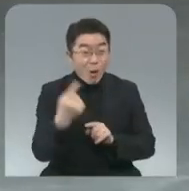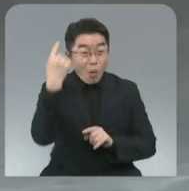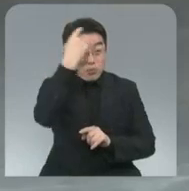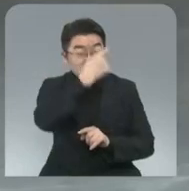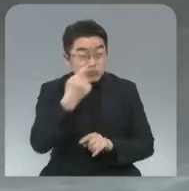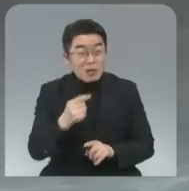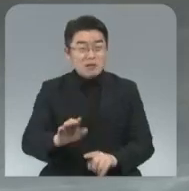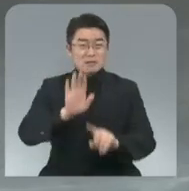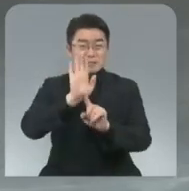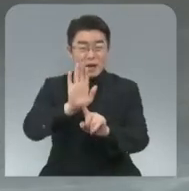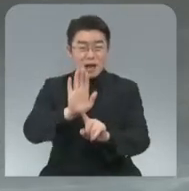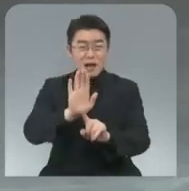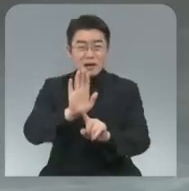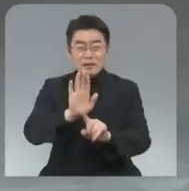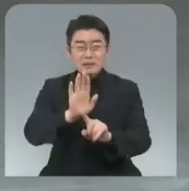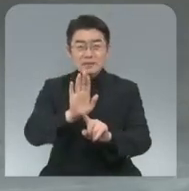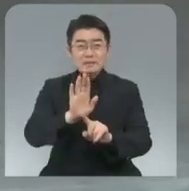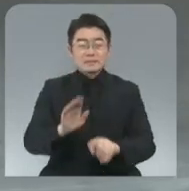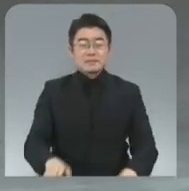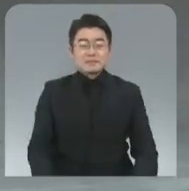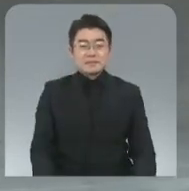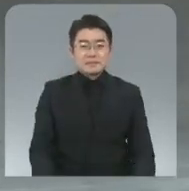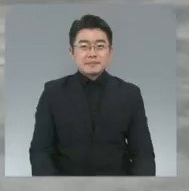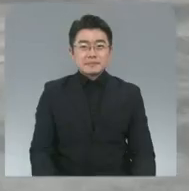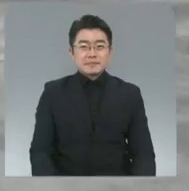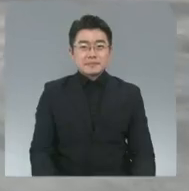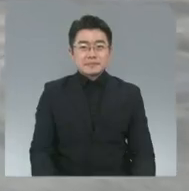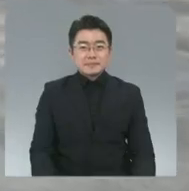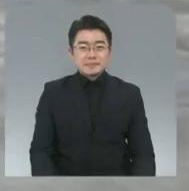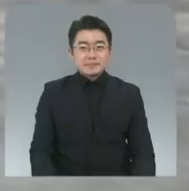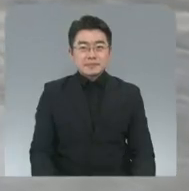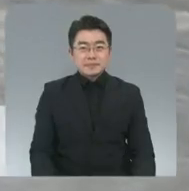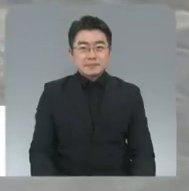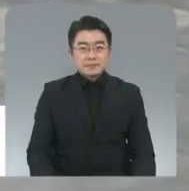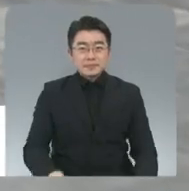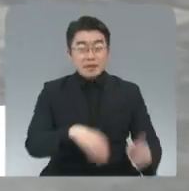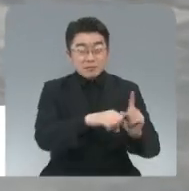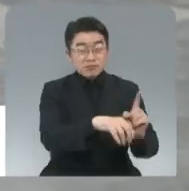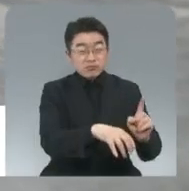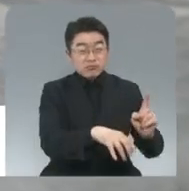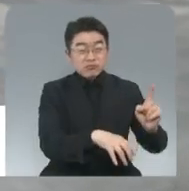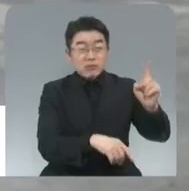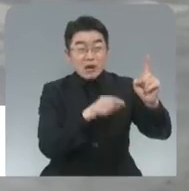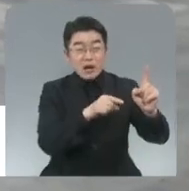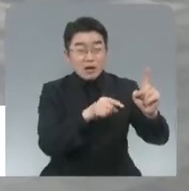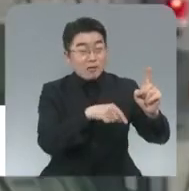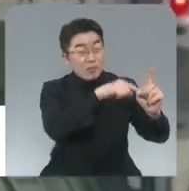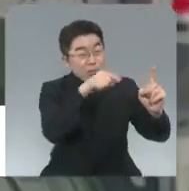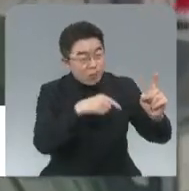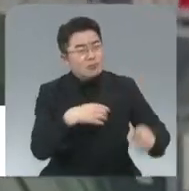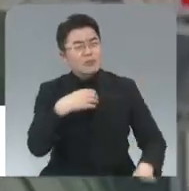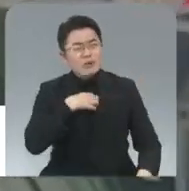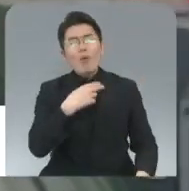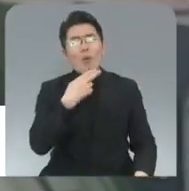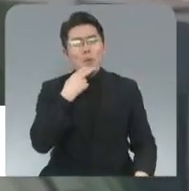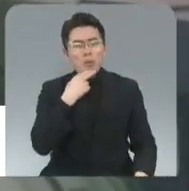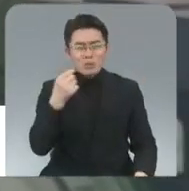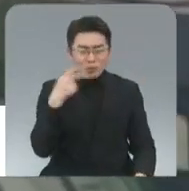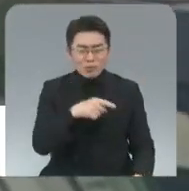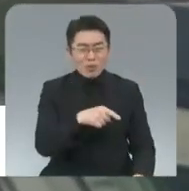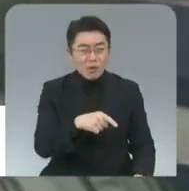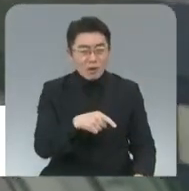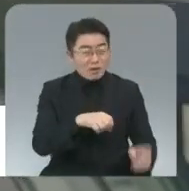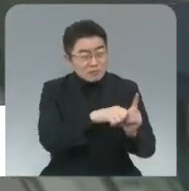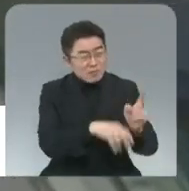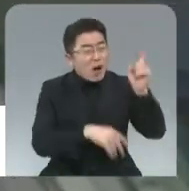strategis yang aman untuk dioperasikan dan menyampaikan pesan bahwa senjata tersebut demi menjamin keamanan Generasi masa depan Korea Utara